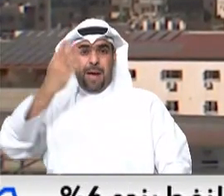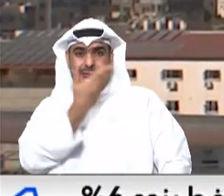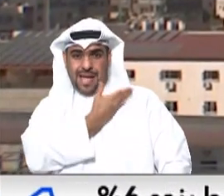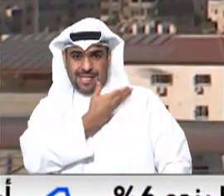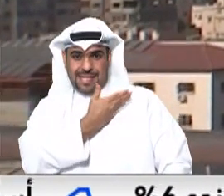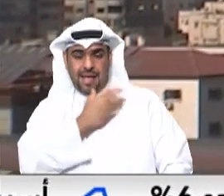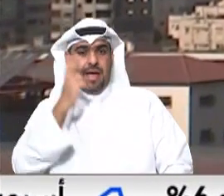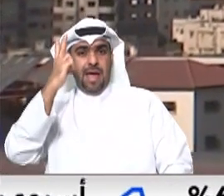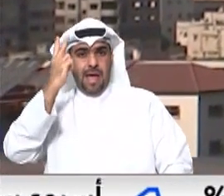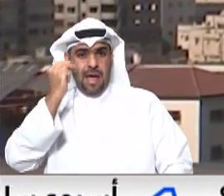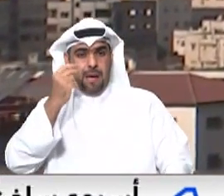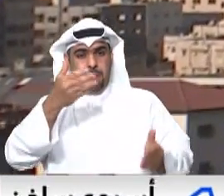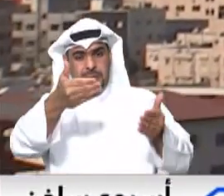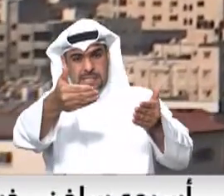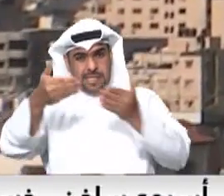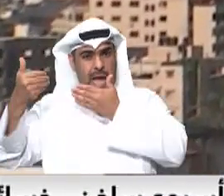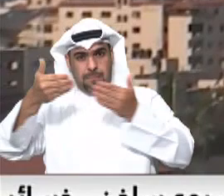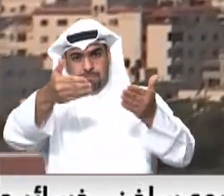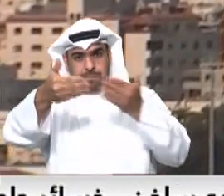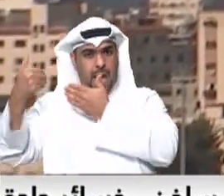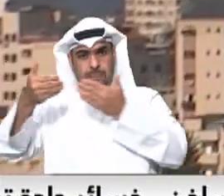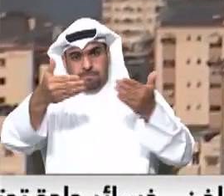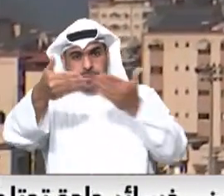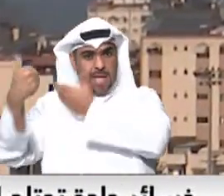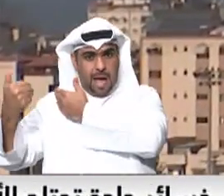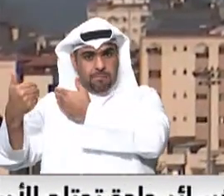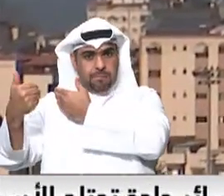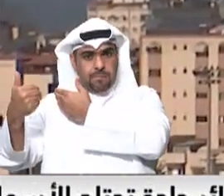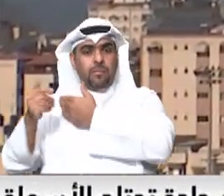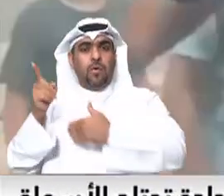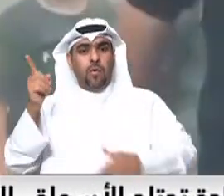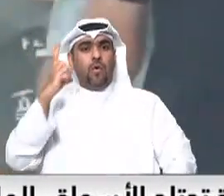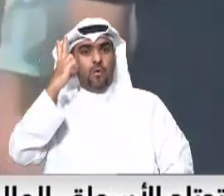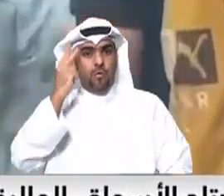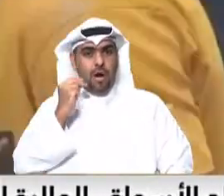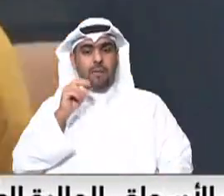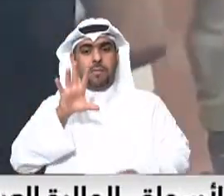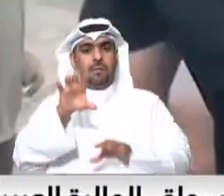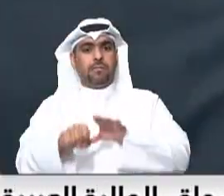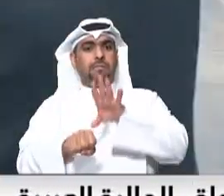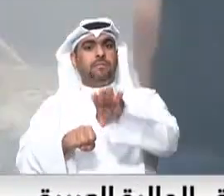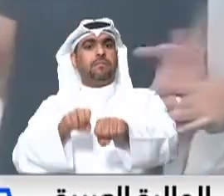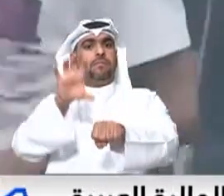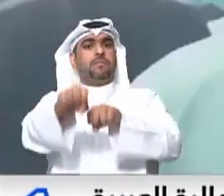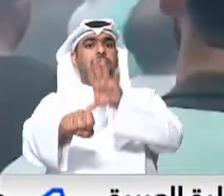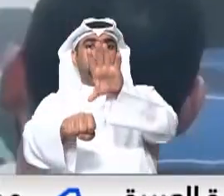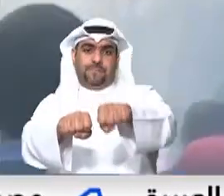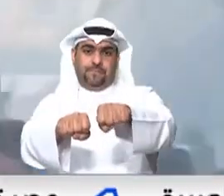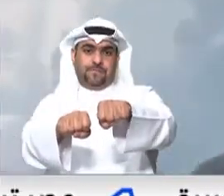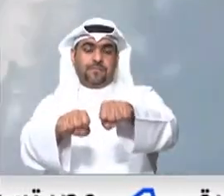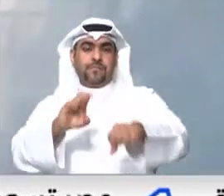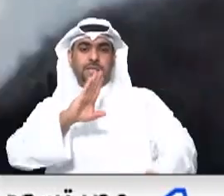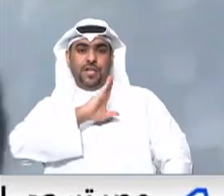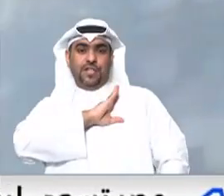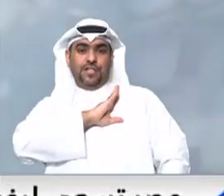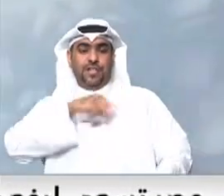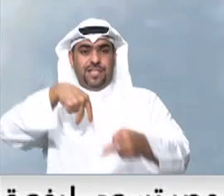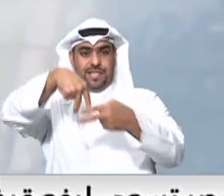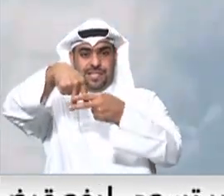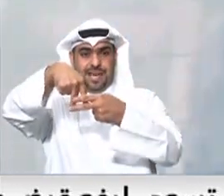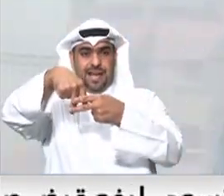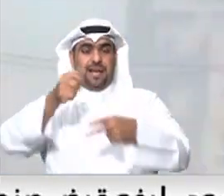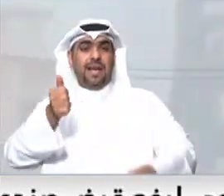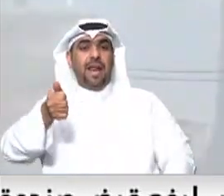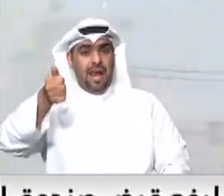منذ الأمس، أنه ربما يكون سيناريو الاجتياح البري هو القائم، خاصة من تشديده